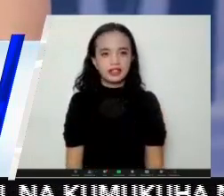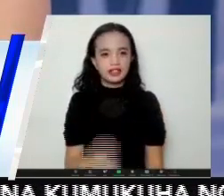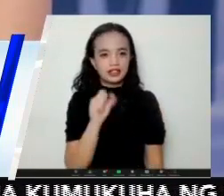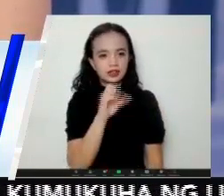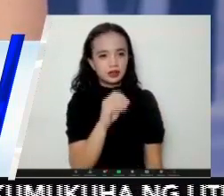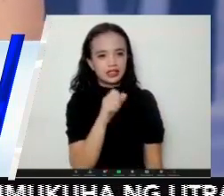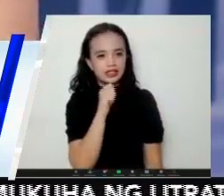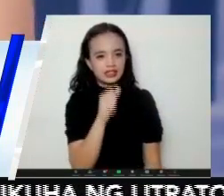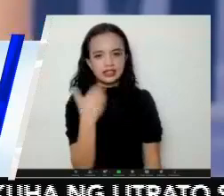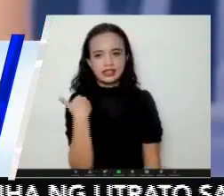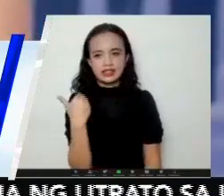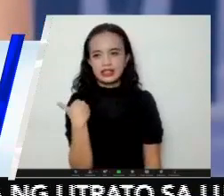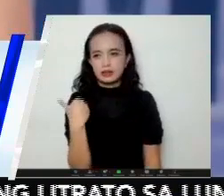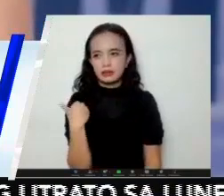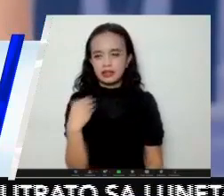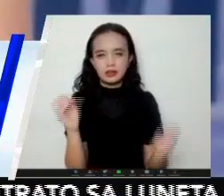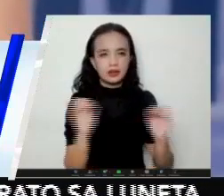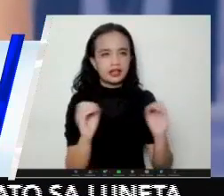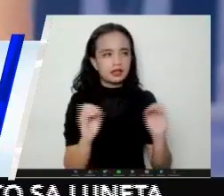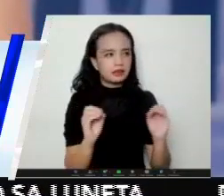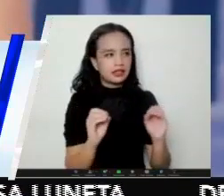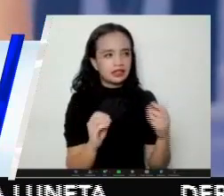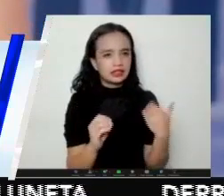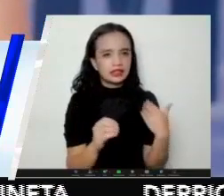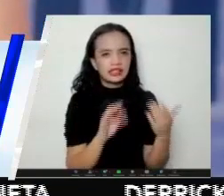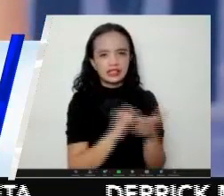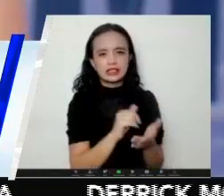hindi pa kami naglagay ng label nun. Parang ganun pa lang. Pero